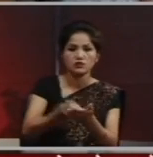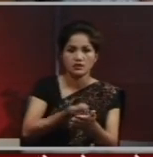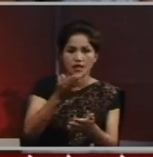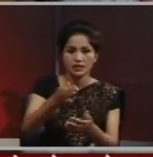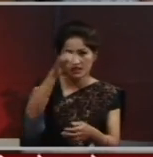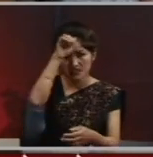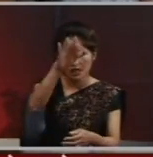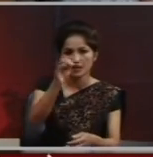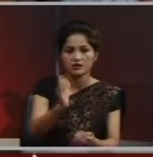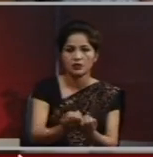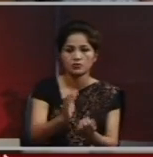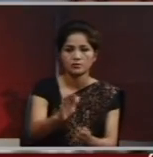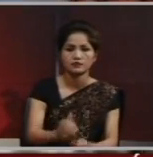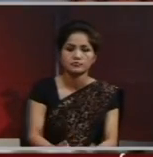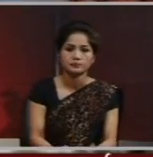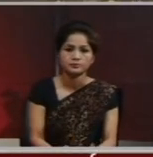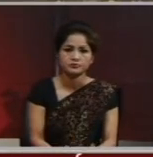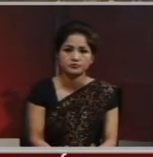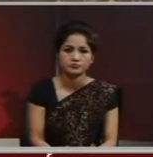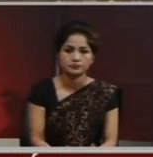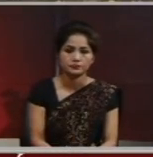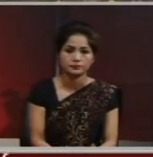एसोसिएसनले चेतावनी पनि दिएको छ।